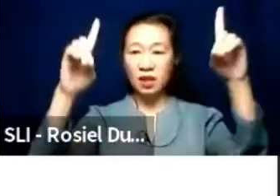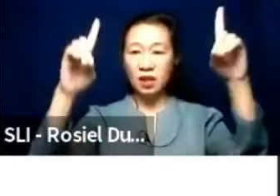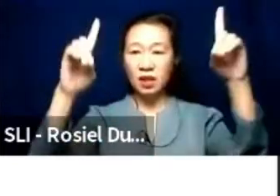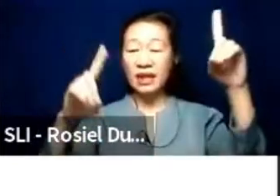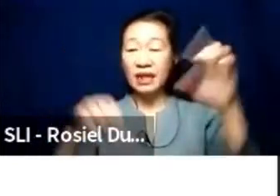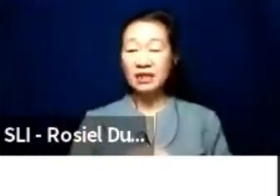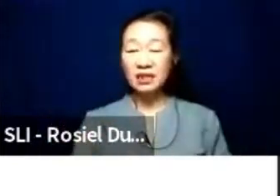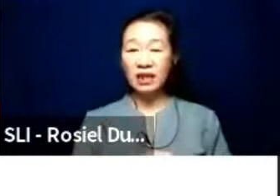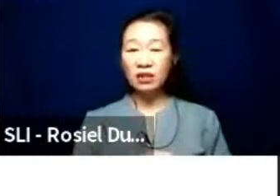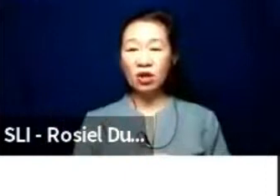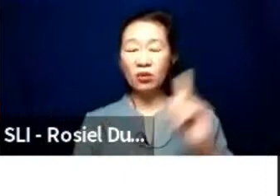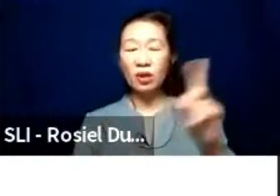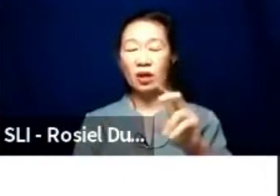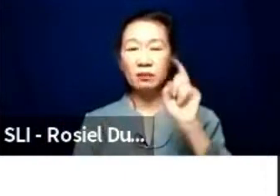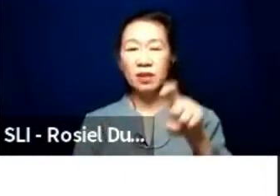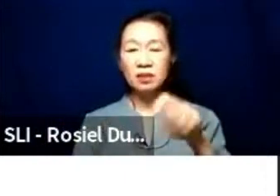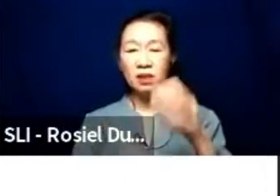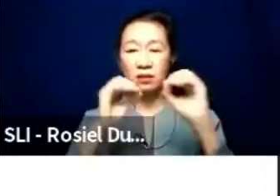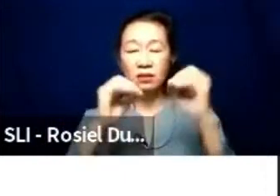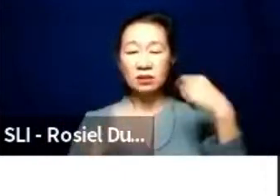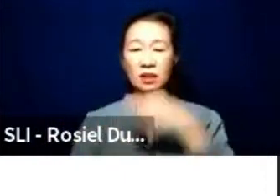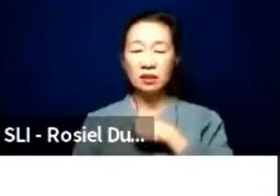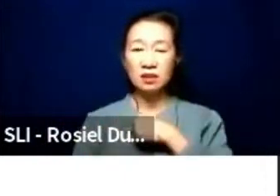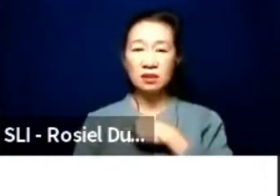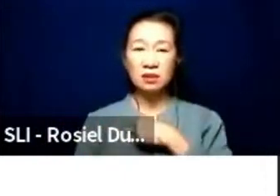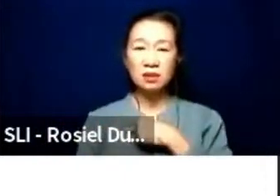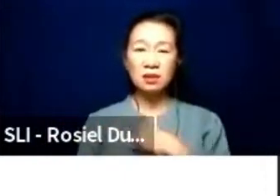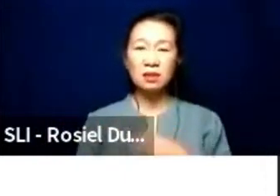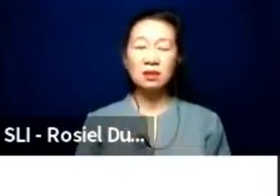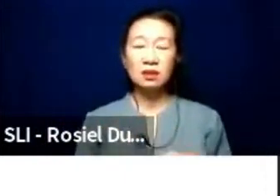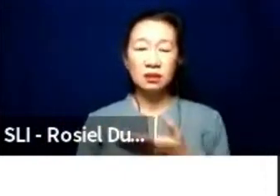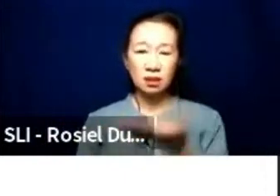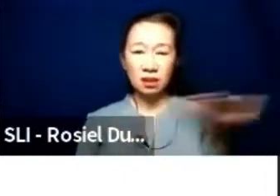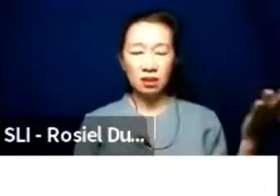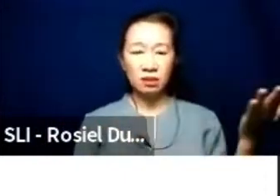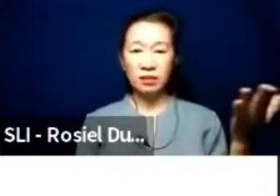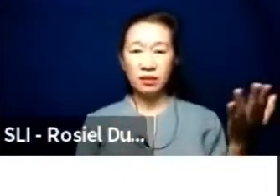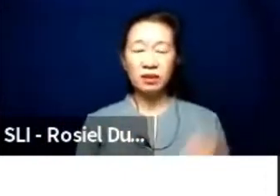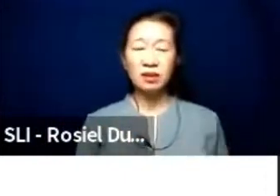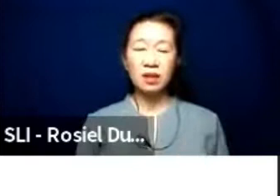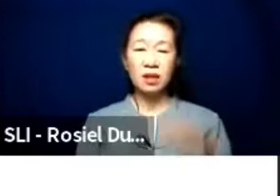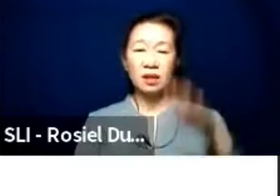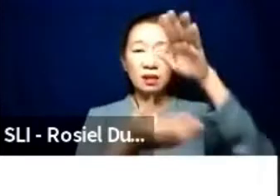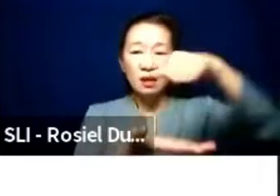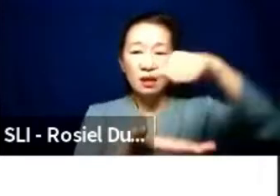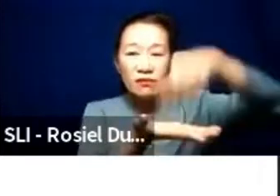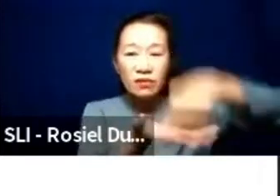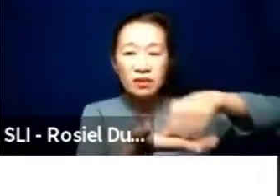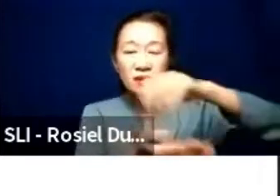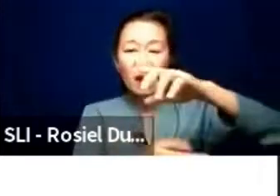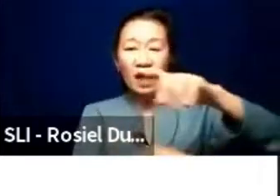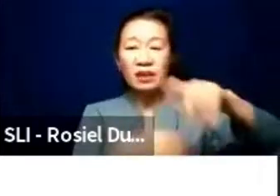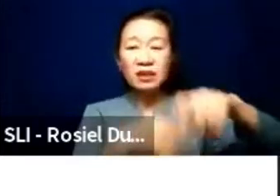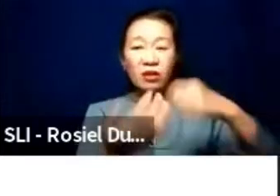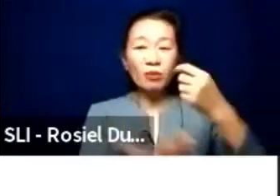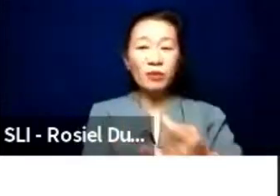ano ba yung dapat ituro natin sa kanila, no? Ang emphasis, no, generally speaking,